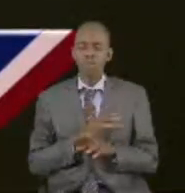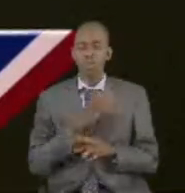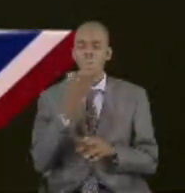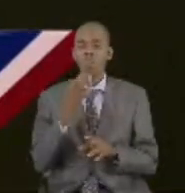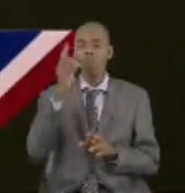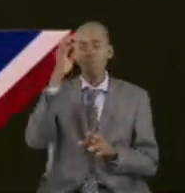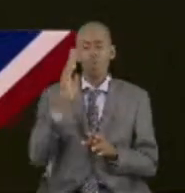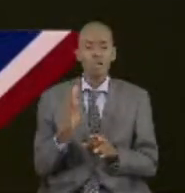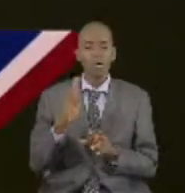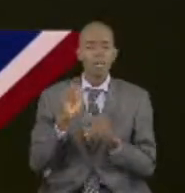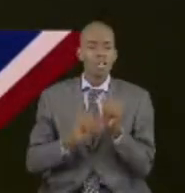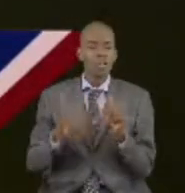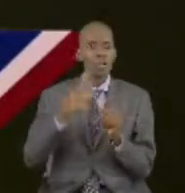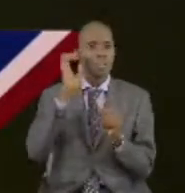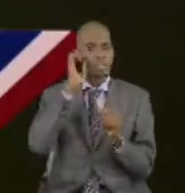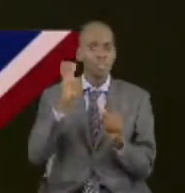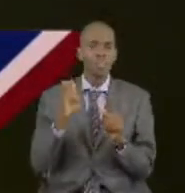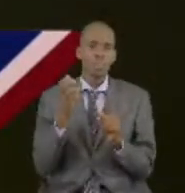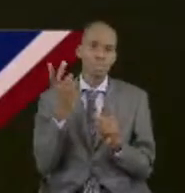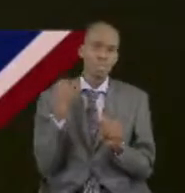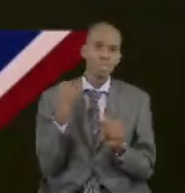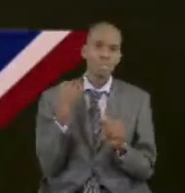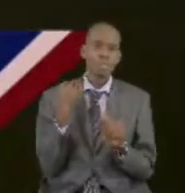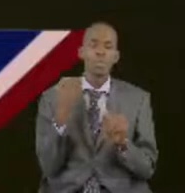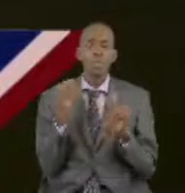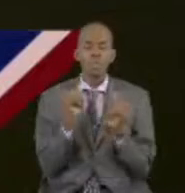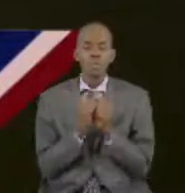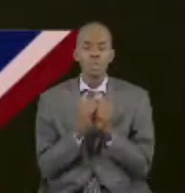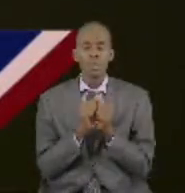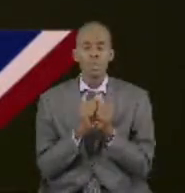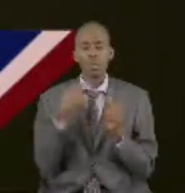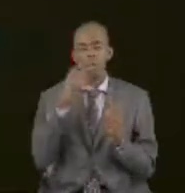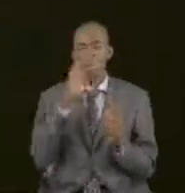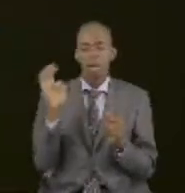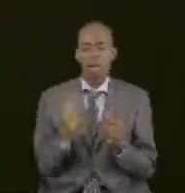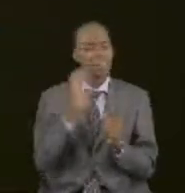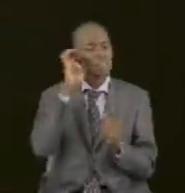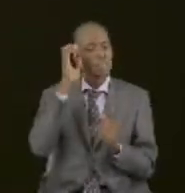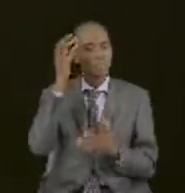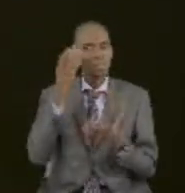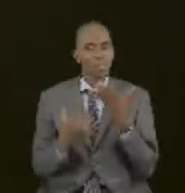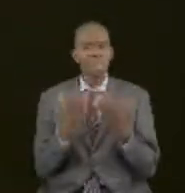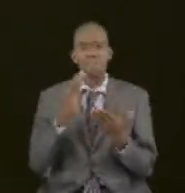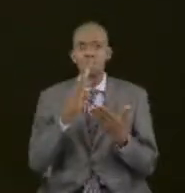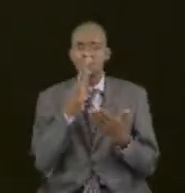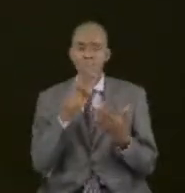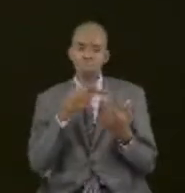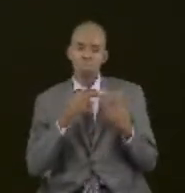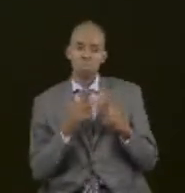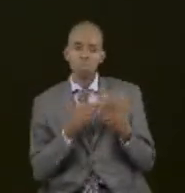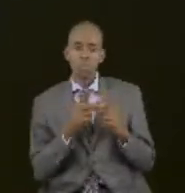partout il était conscient du dieu partout il est un avec qui il pouvait être en relation